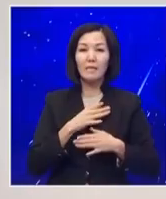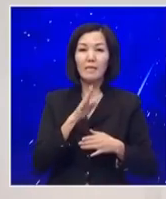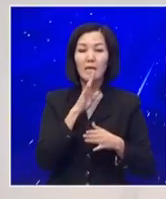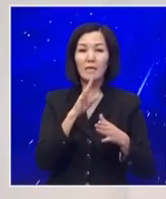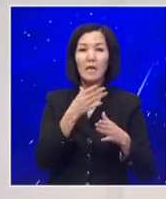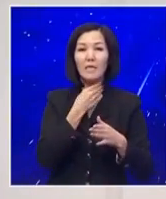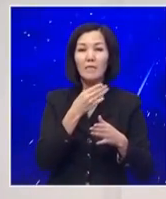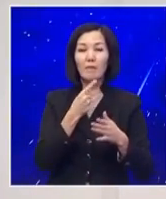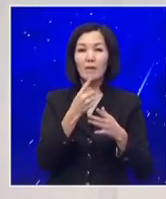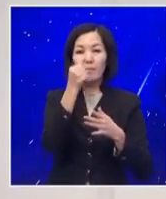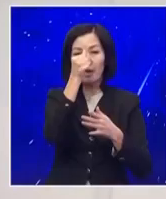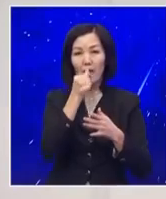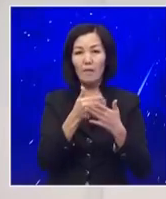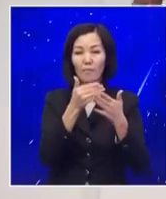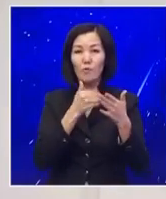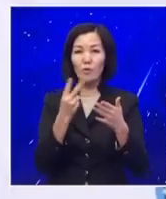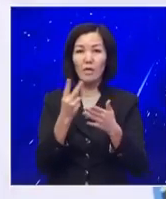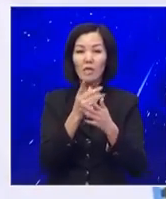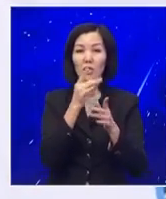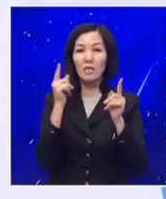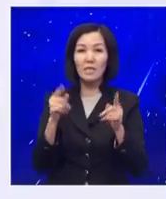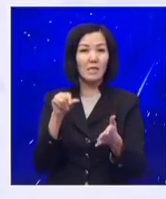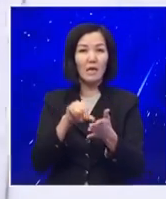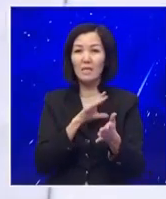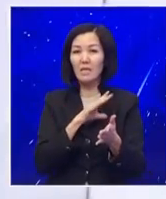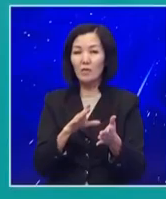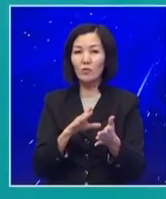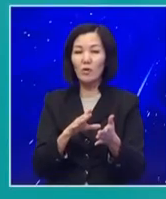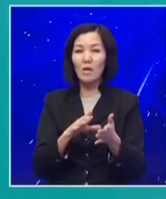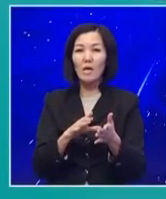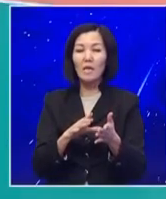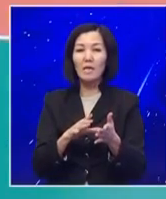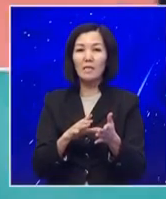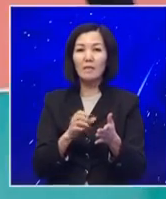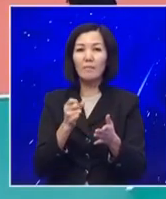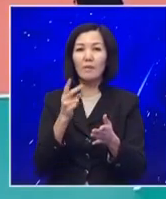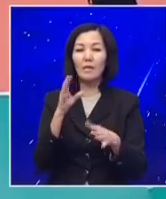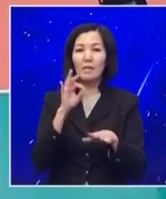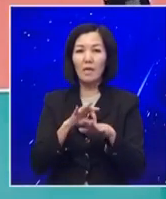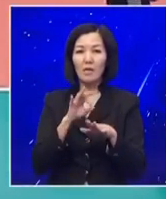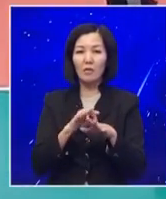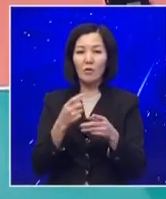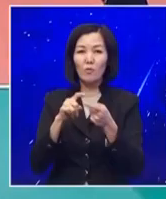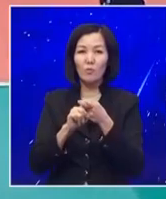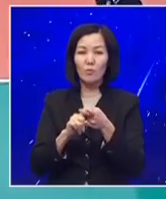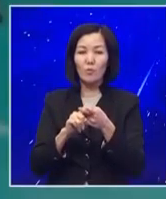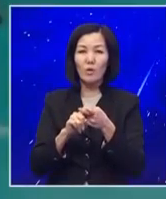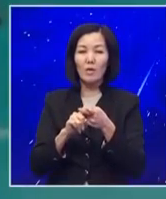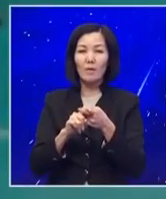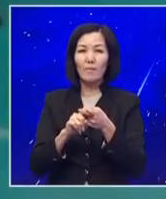бір ай бұрын өткен екінші кезеңге қатыспады. Оған команда сапындағы атлеттердің бір қатары коронавирусты жұқтыру себеп